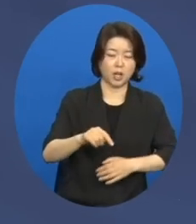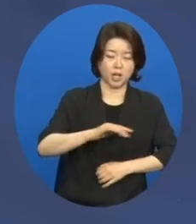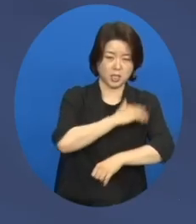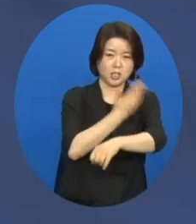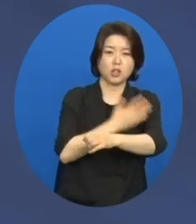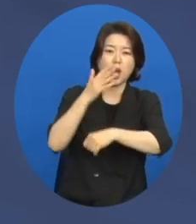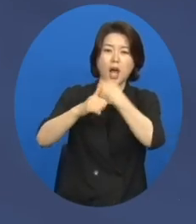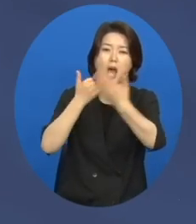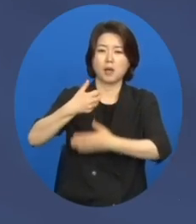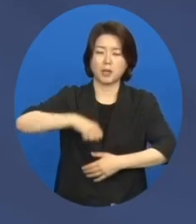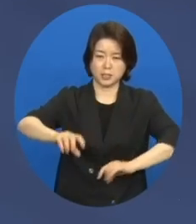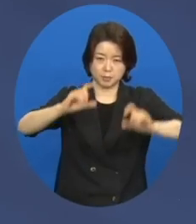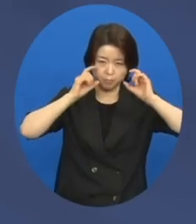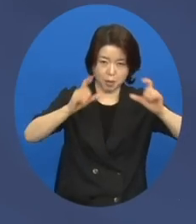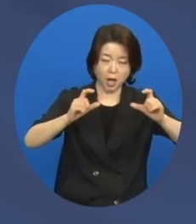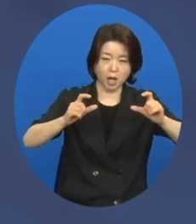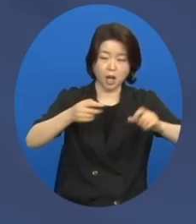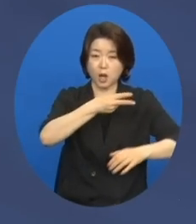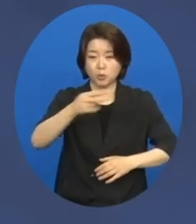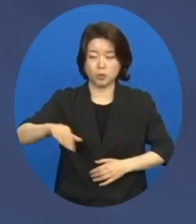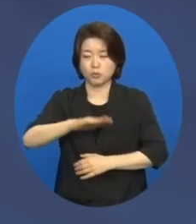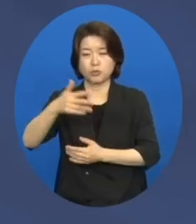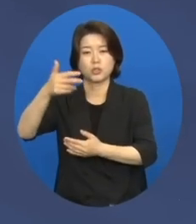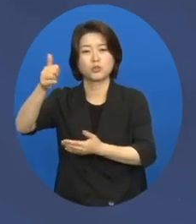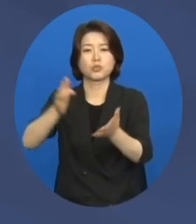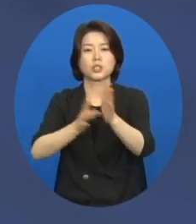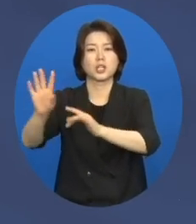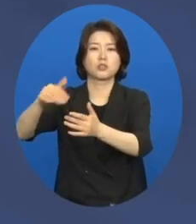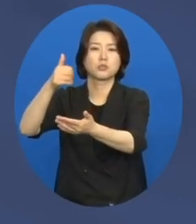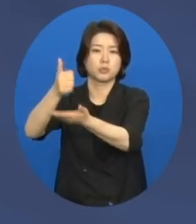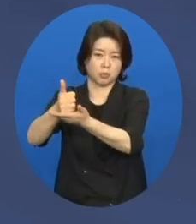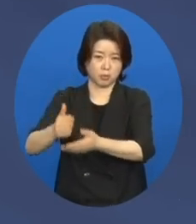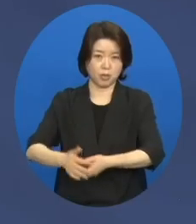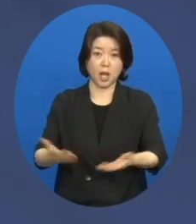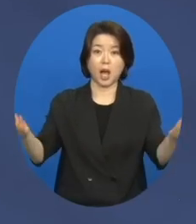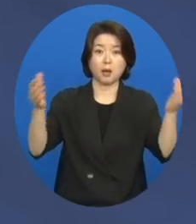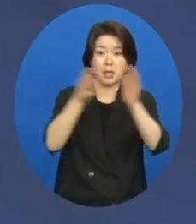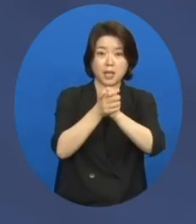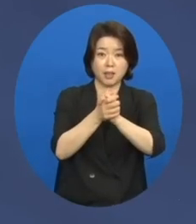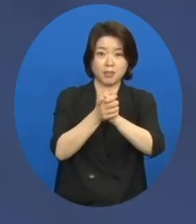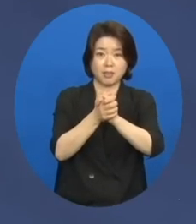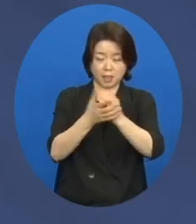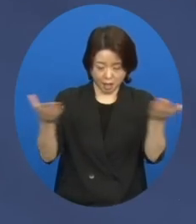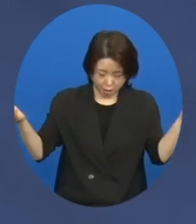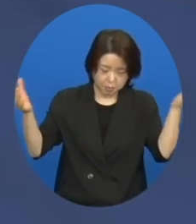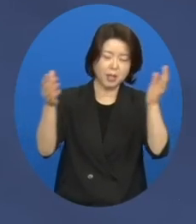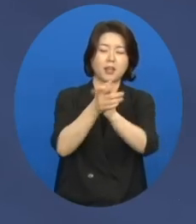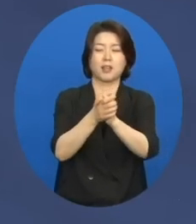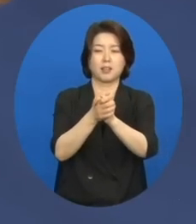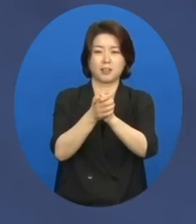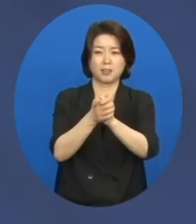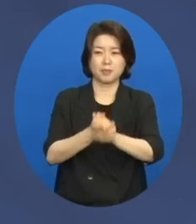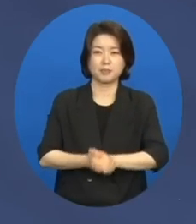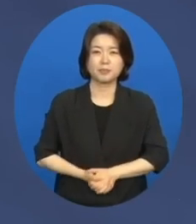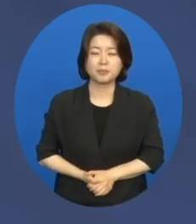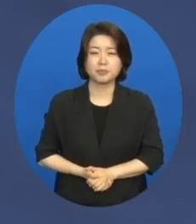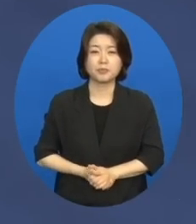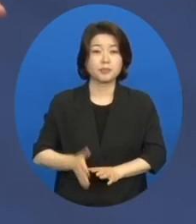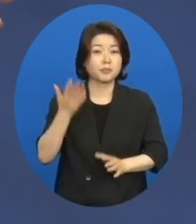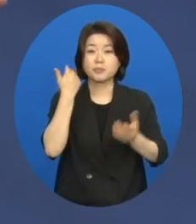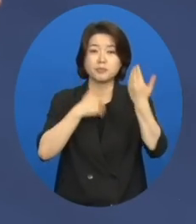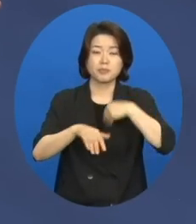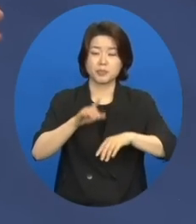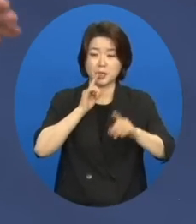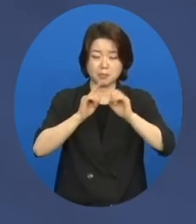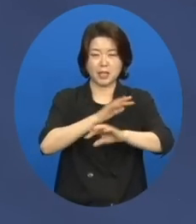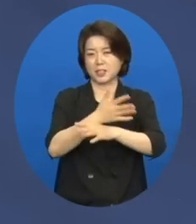아들로 선표되셨으니 곧 우리 주 예수 그리스도시니라. 아멘. 아멘. 누구도